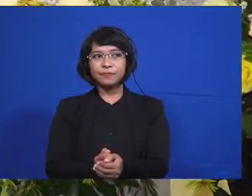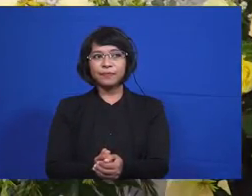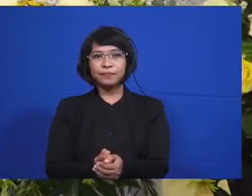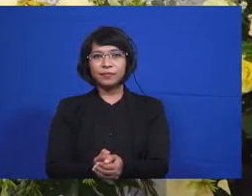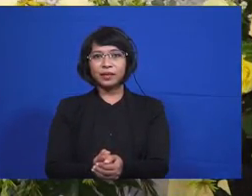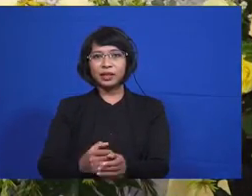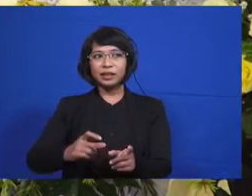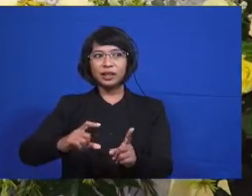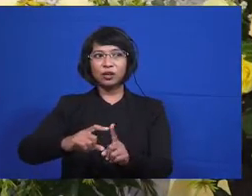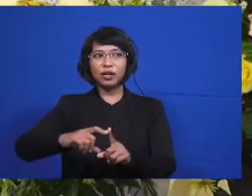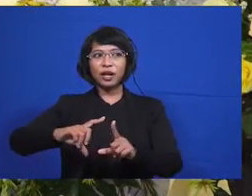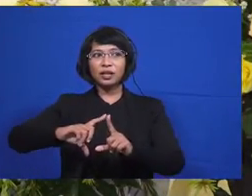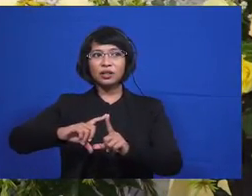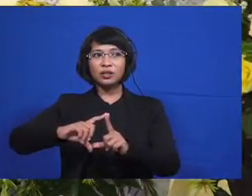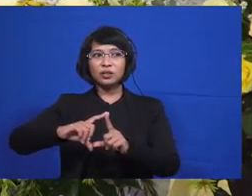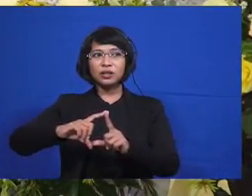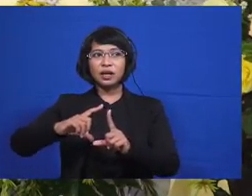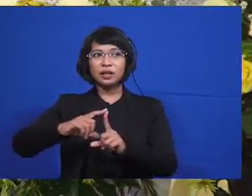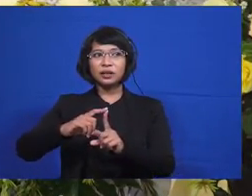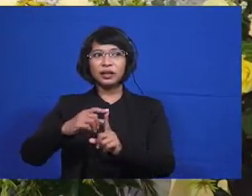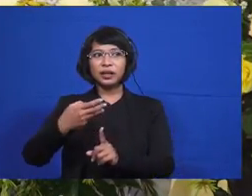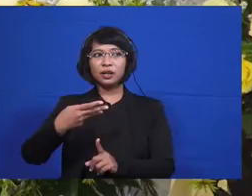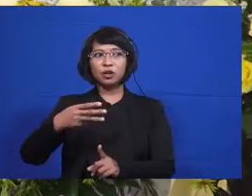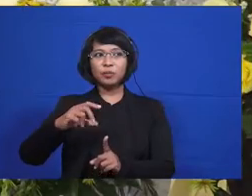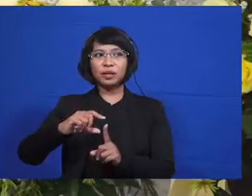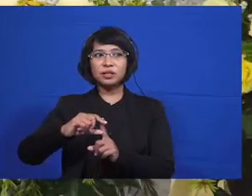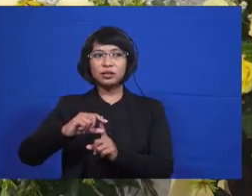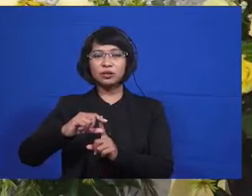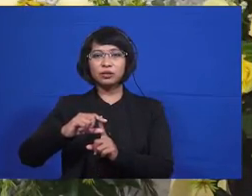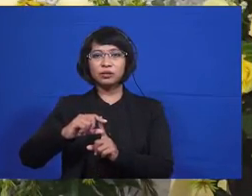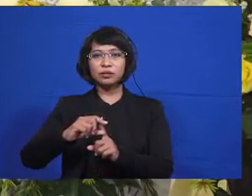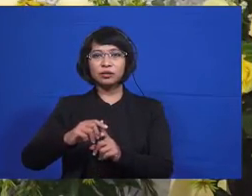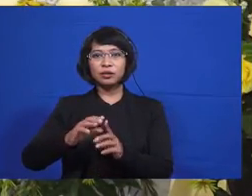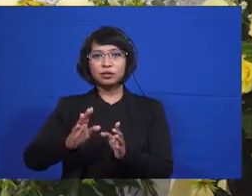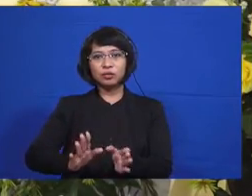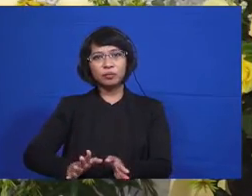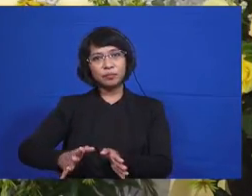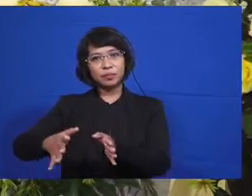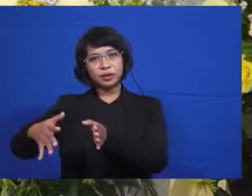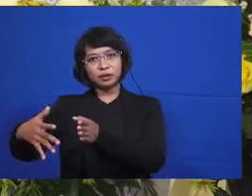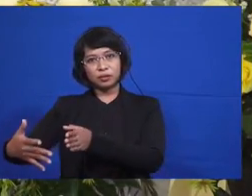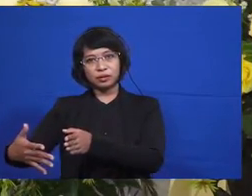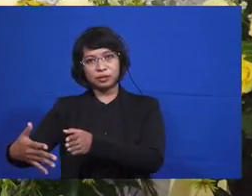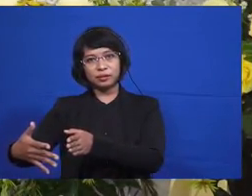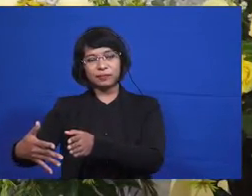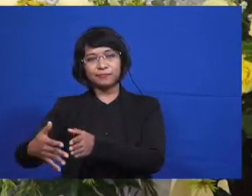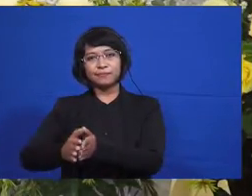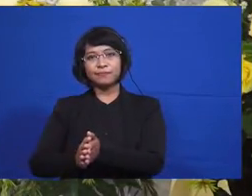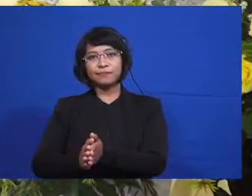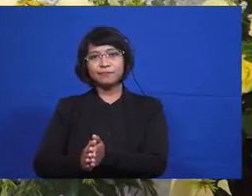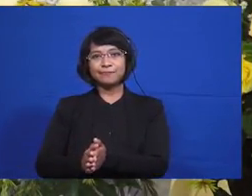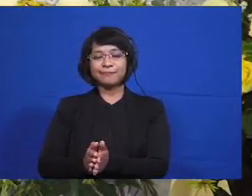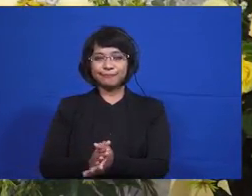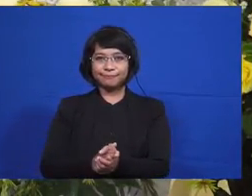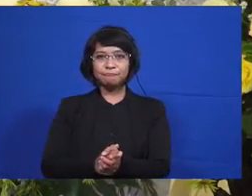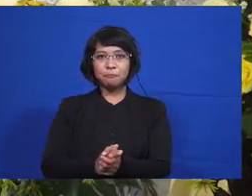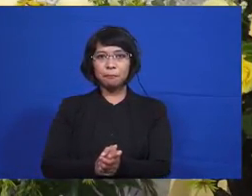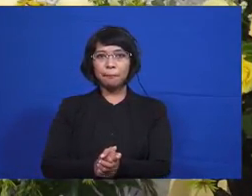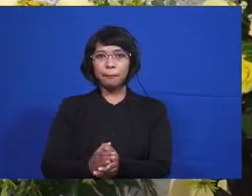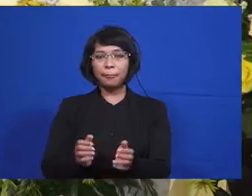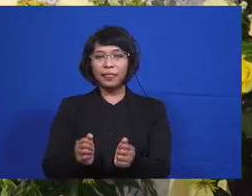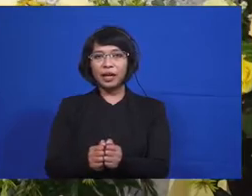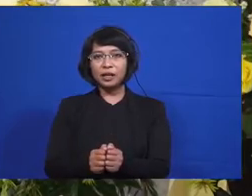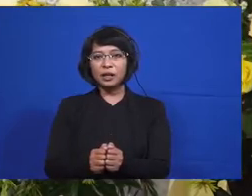Diakon Andreas Adi Eko Prasetyo yang telah mendahului kami dengan meterai iman